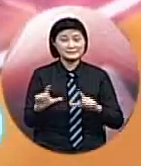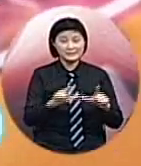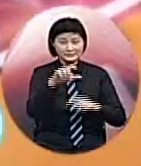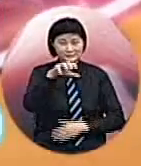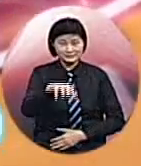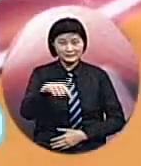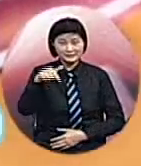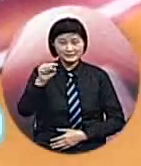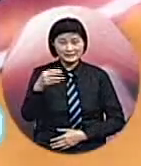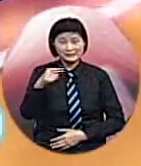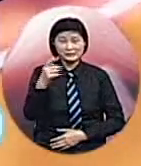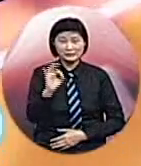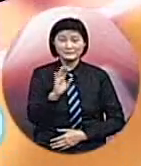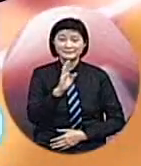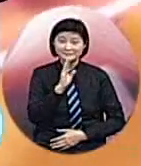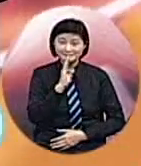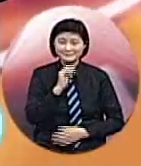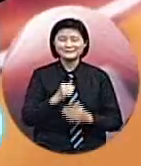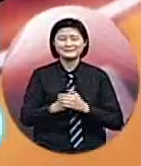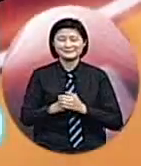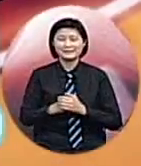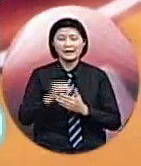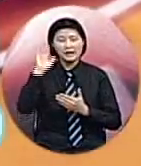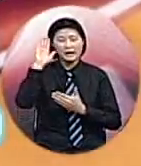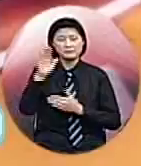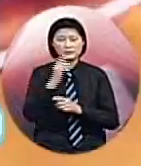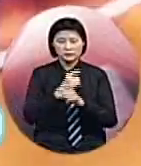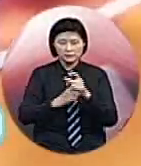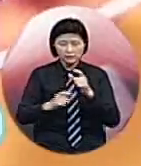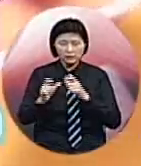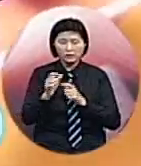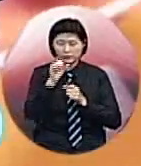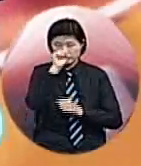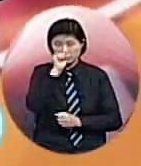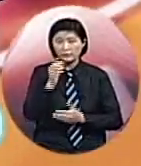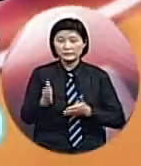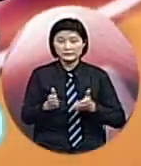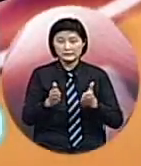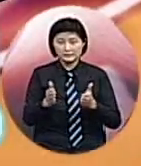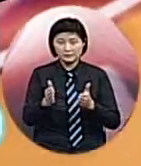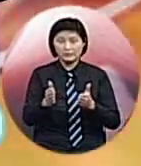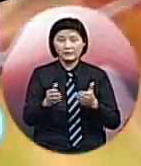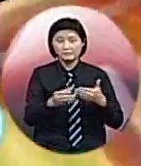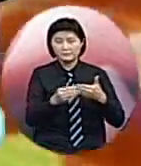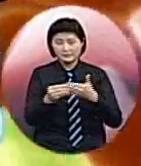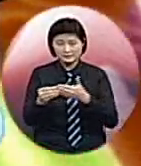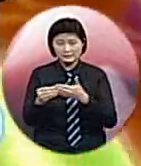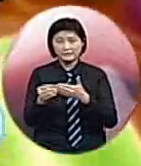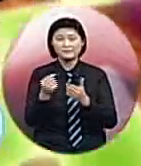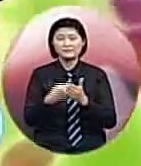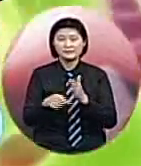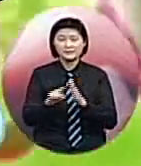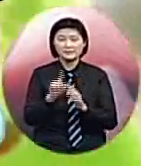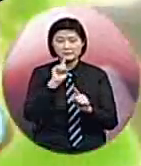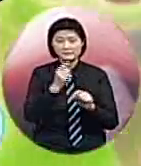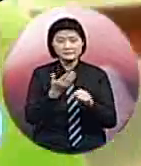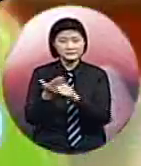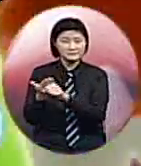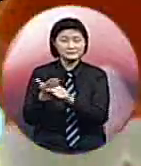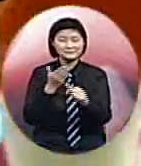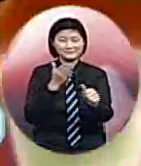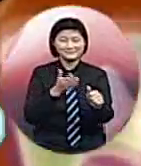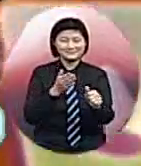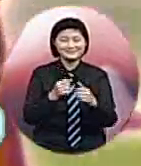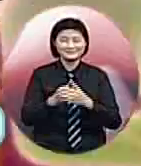길동이고요. 예예예. 예, 예, 예. 예, 알겠습니다. 네. 앞으로 좋은 길로 그 모든 분들이 가시라고 또 한 말씀 이제